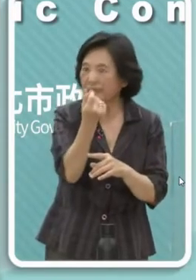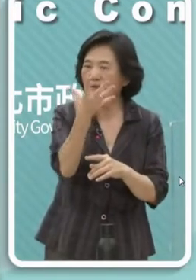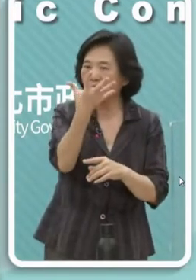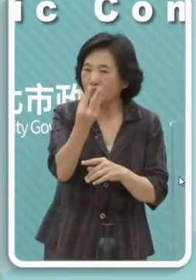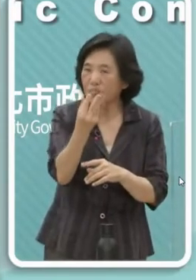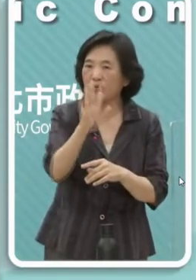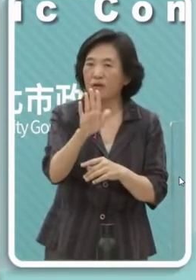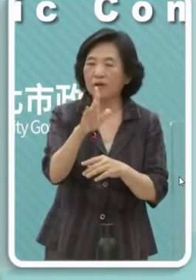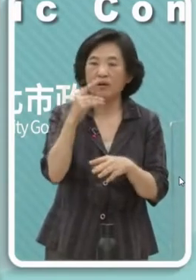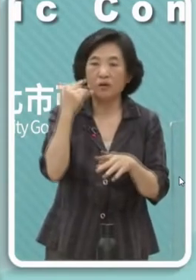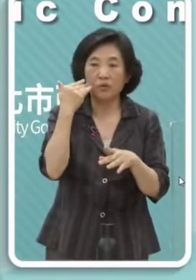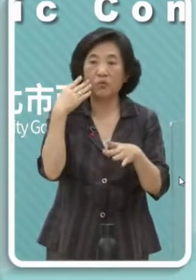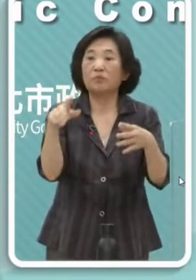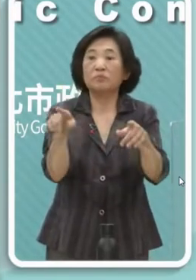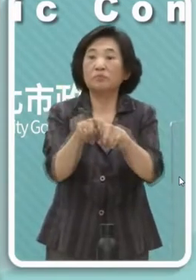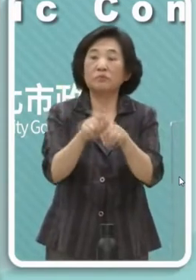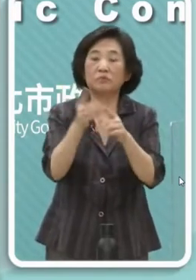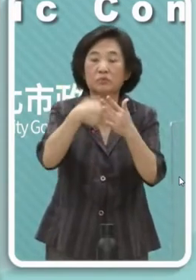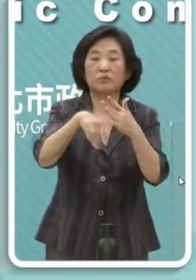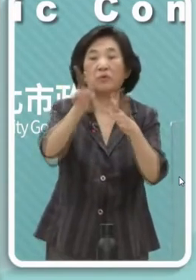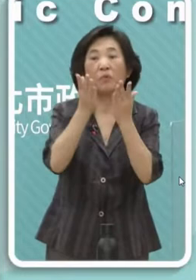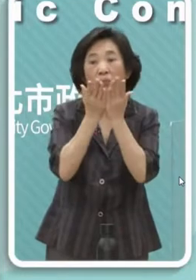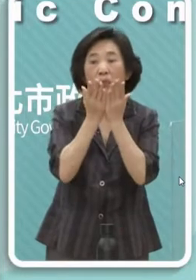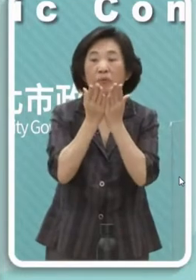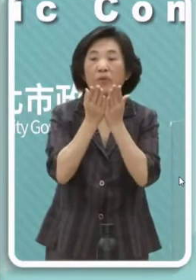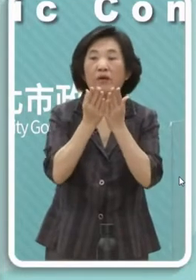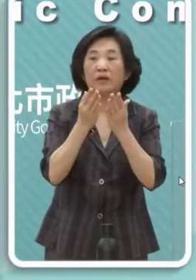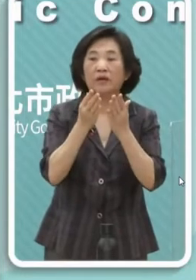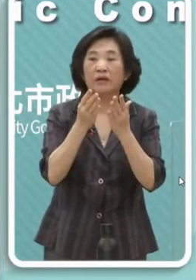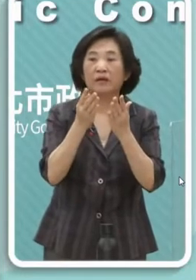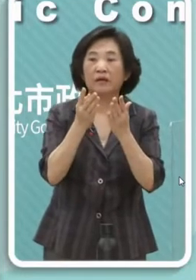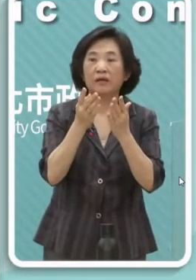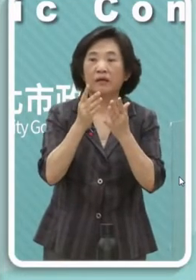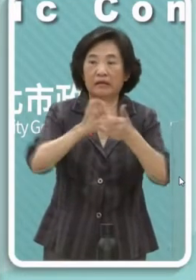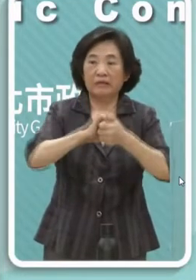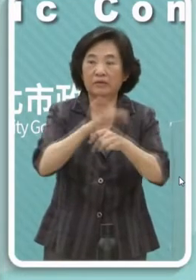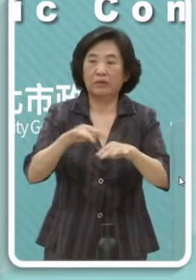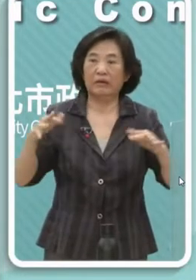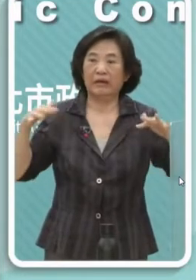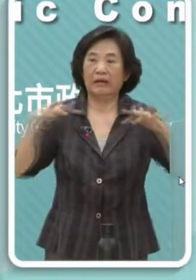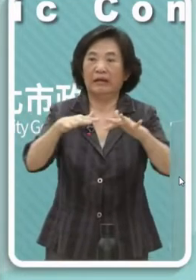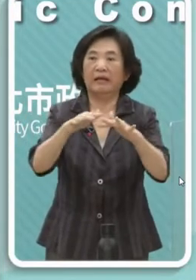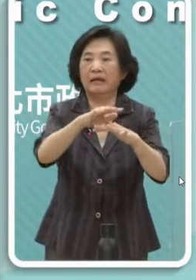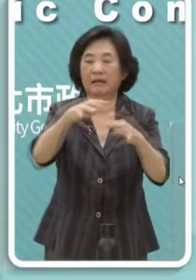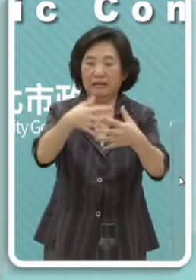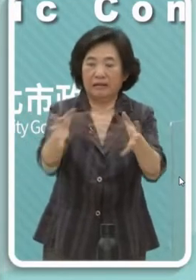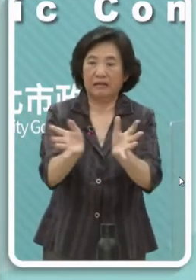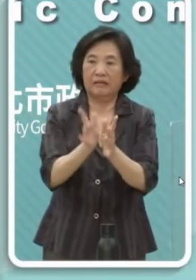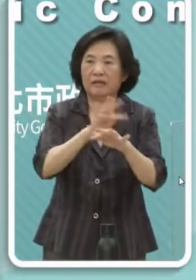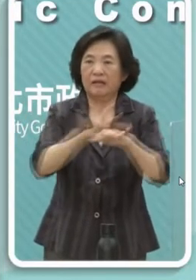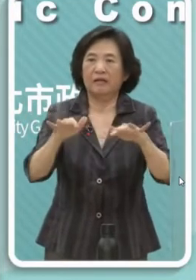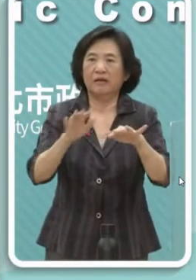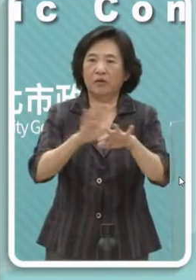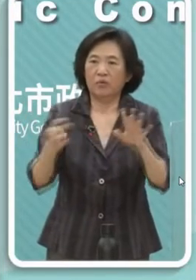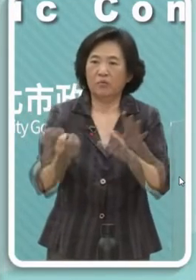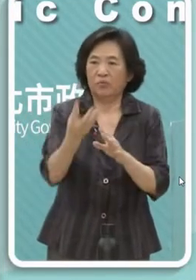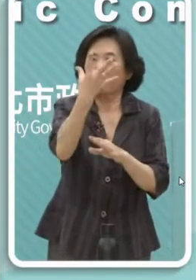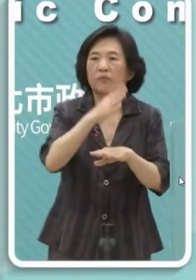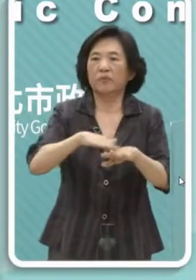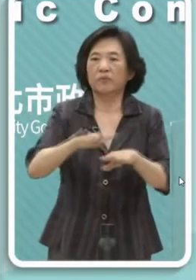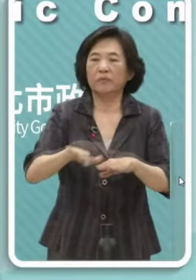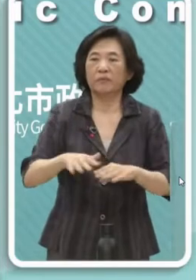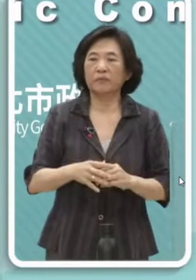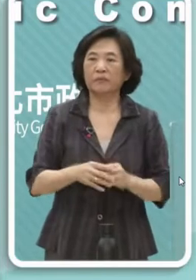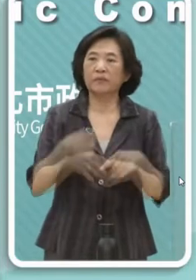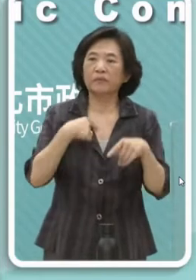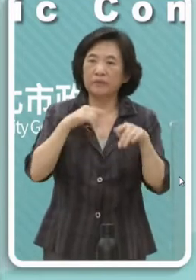来讲，如果正常状况下，阿斯达疫苗就很快指数那个什么等比级数上升很多嘛。